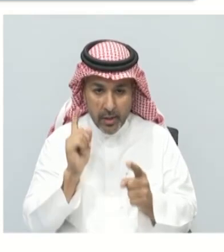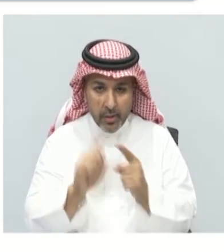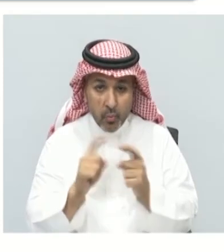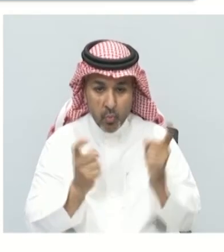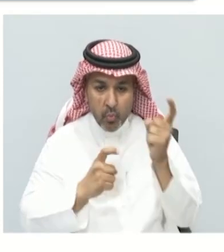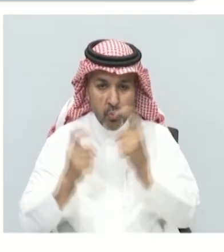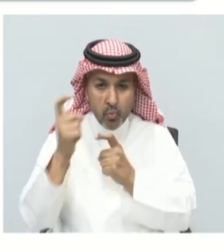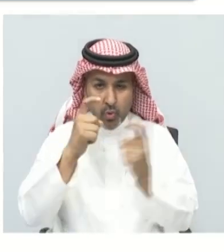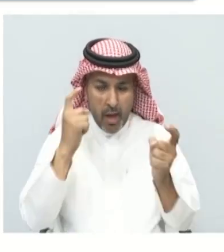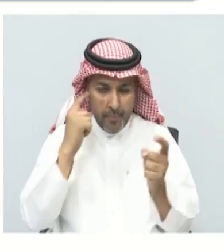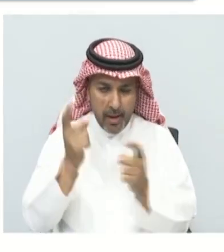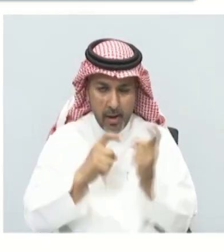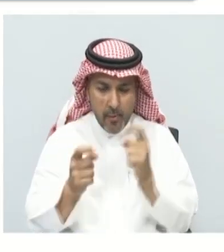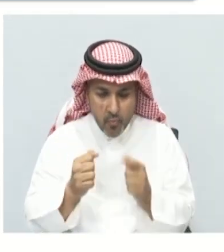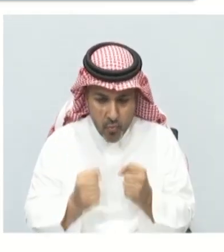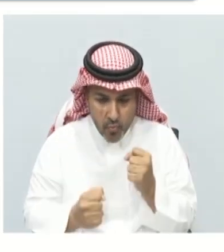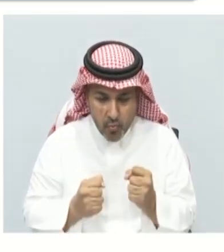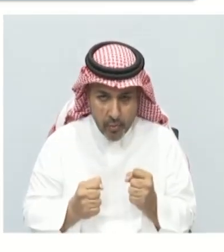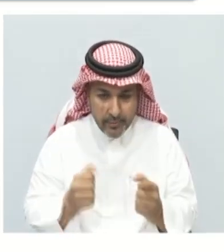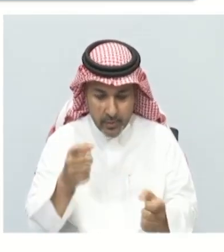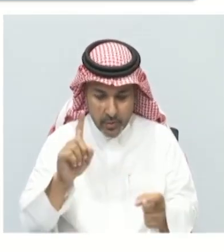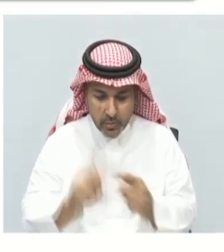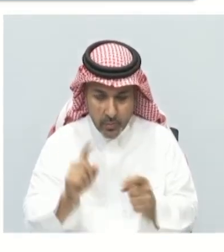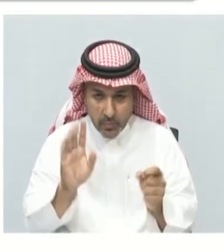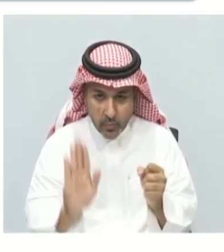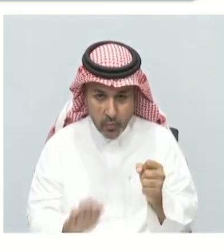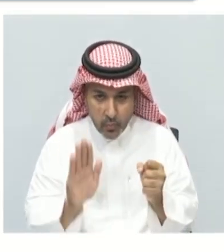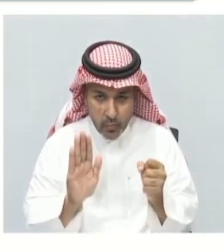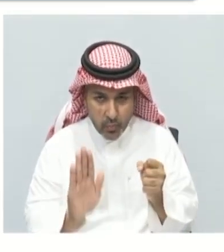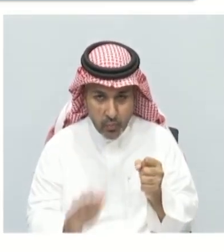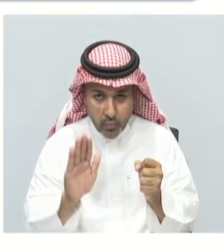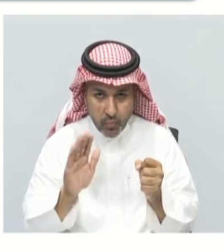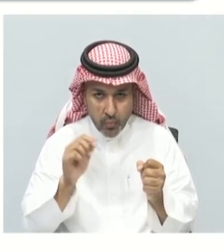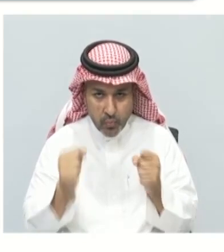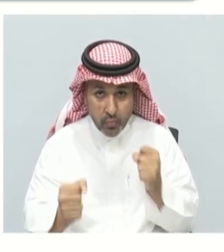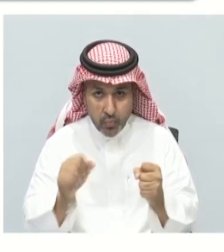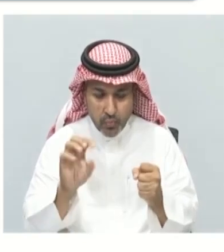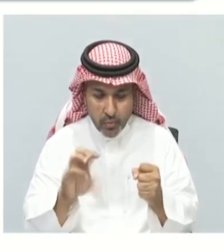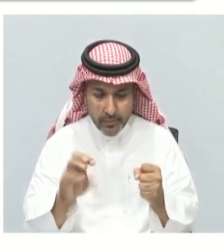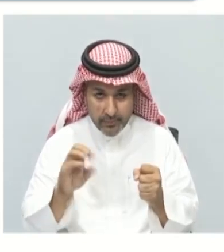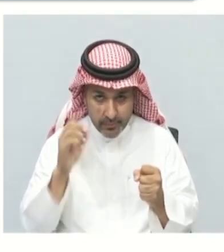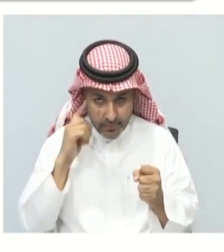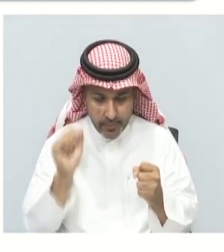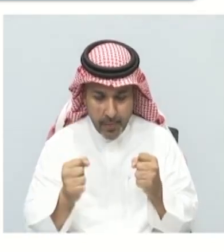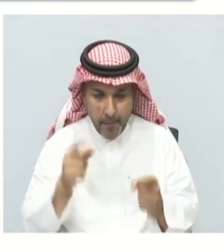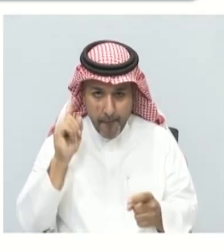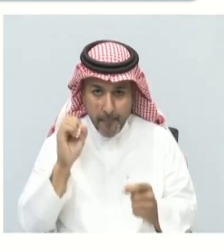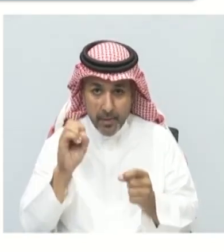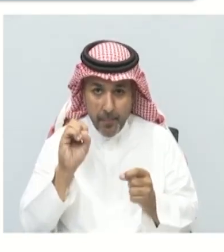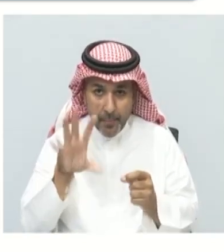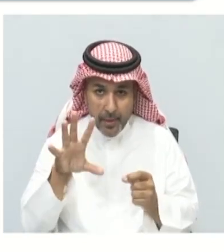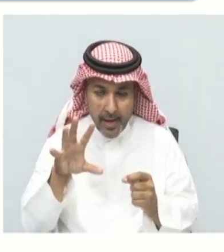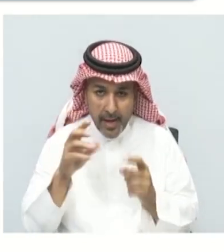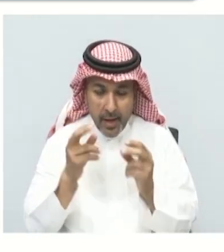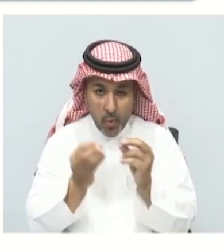منتظرا الضوء الاخضر الذي يعلن بدء السباق وعندما يضيء ينطلق السائق باقصى سرعه كيف